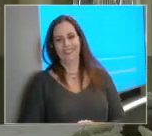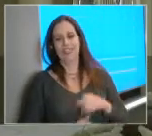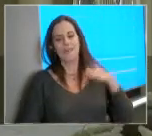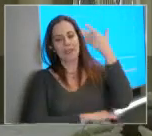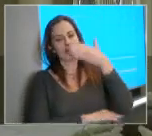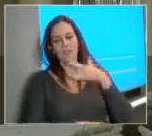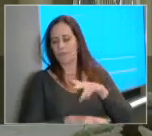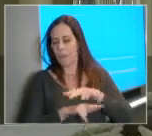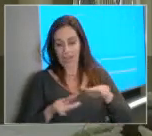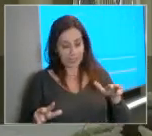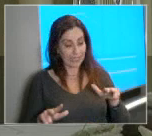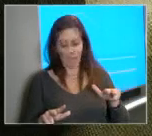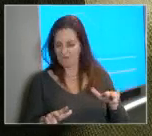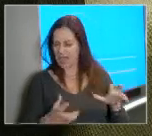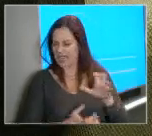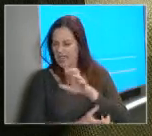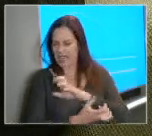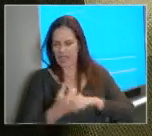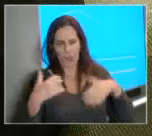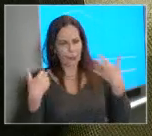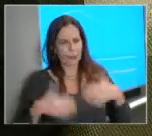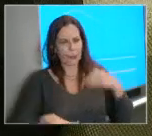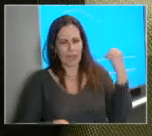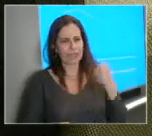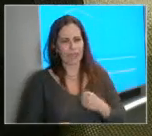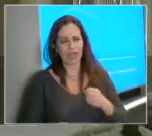מדינת ישראל נמצאת בכאוס, כאוס שלטוני,